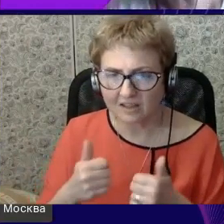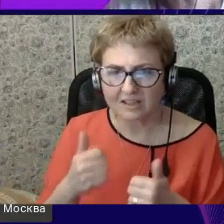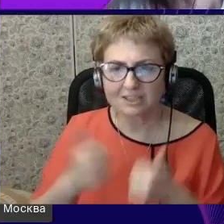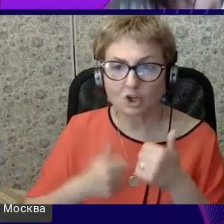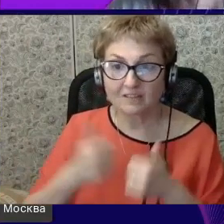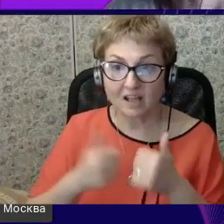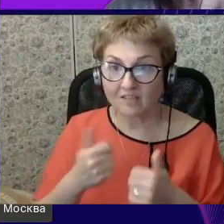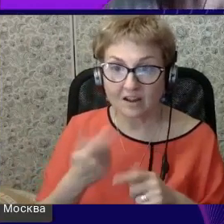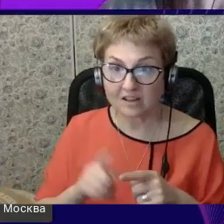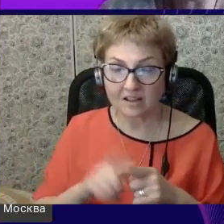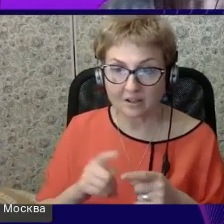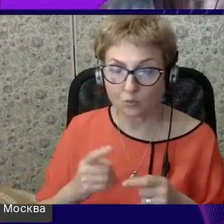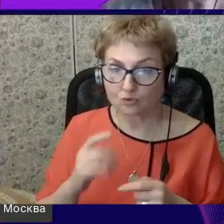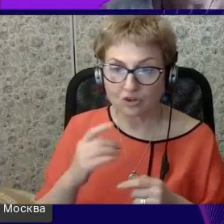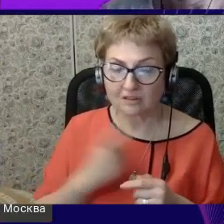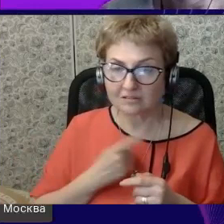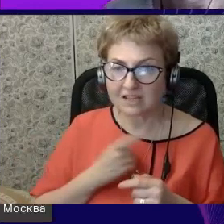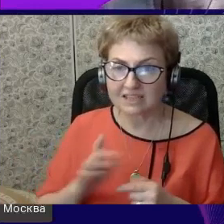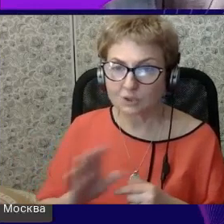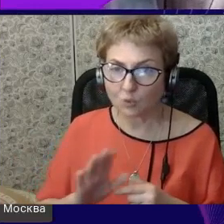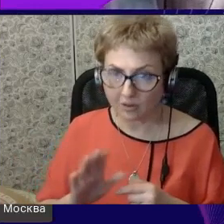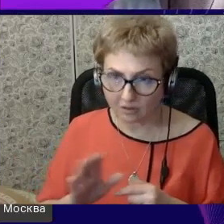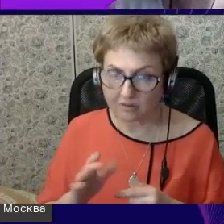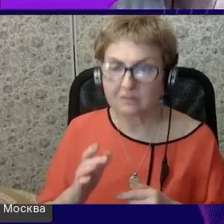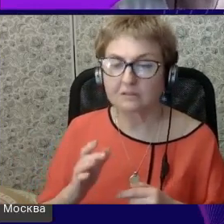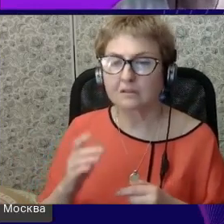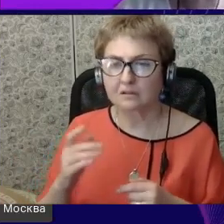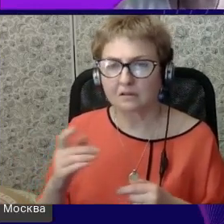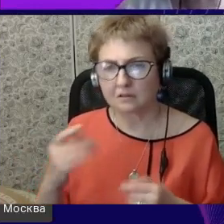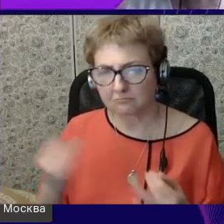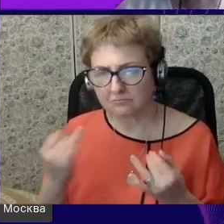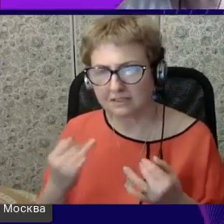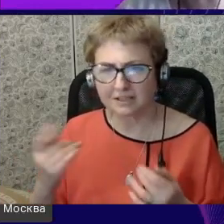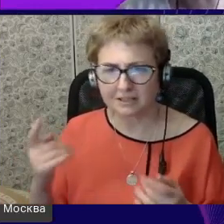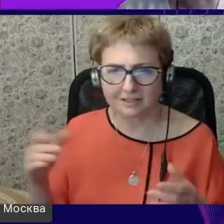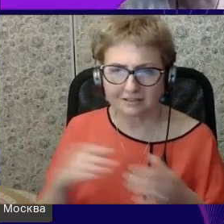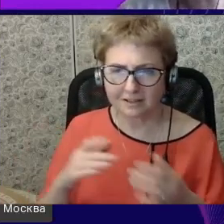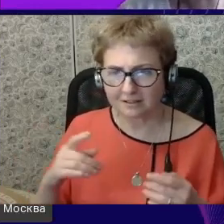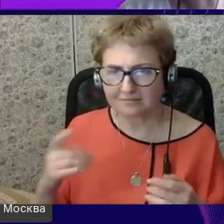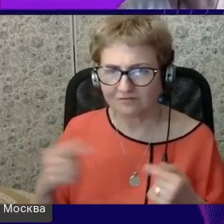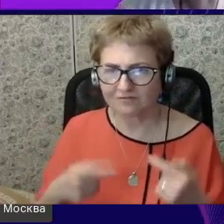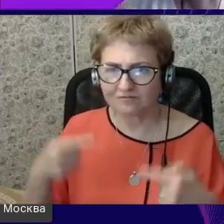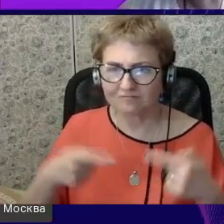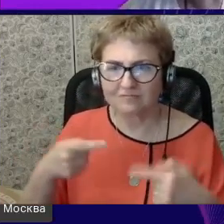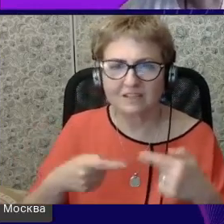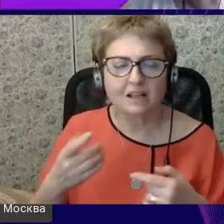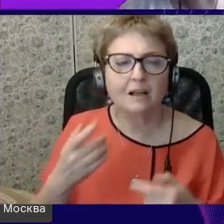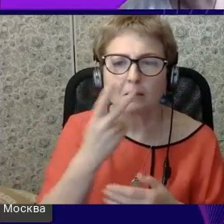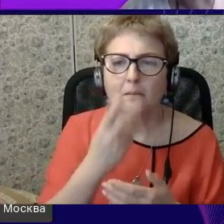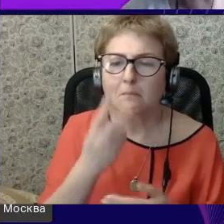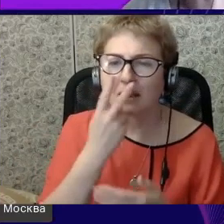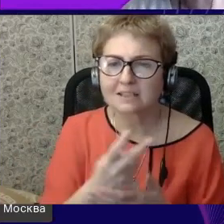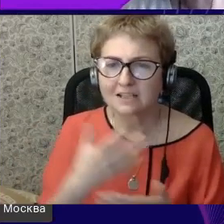начали выводить ребят на соревнования. То есть как бы соревнования – это уже не совсем сольная история. Вот, это